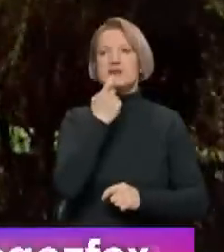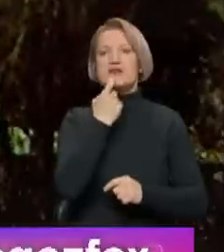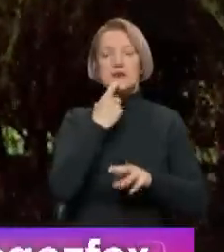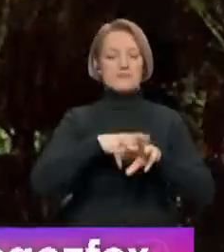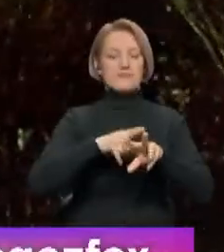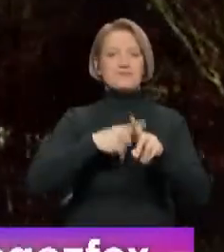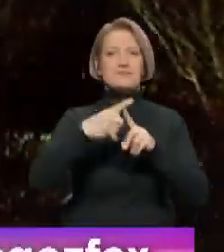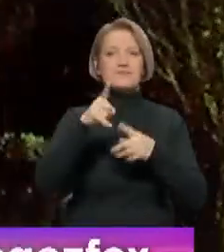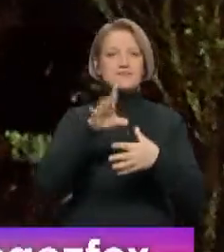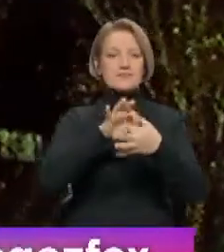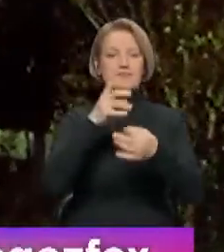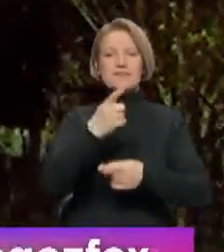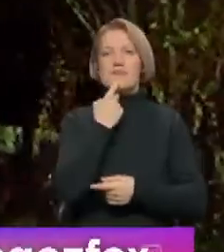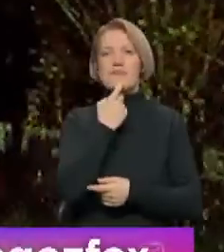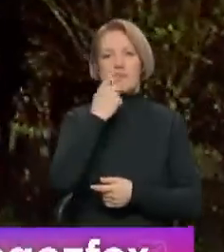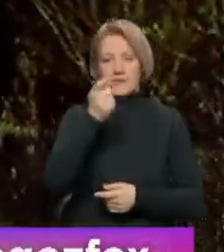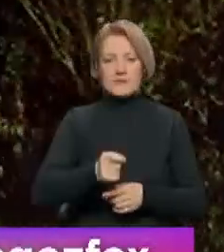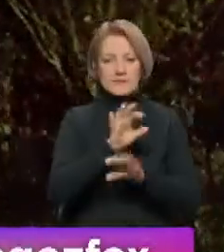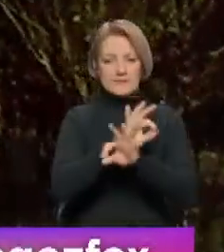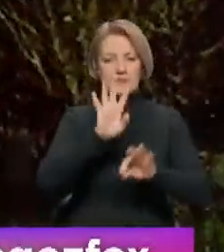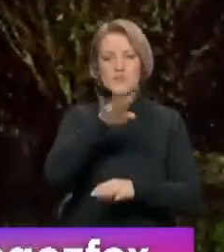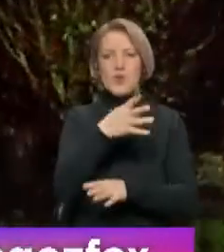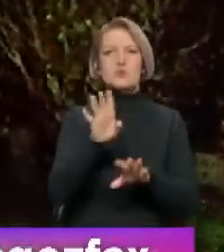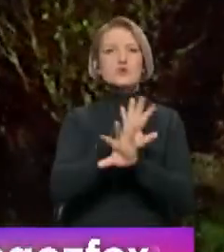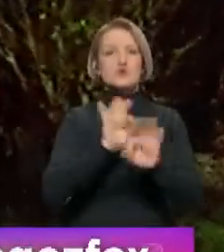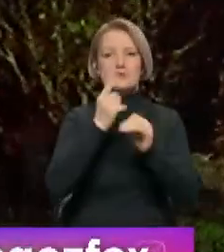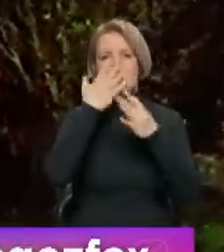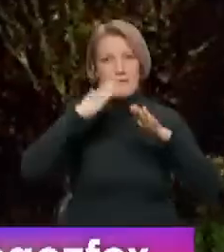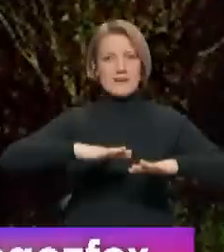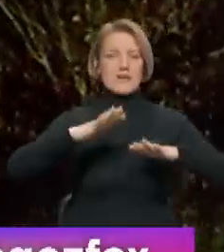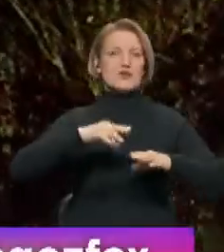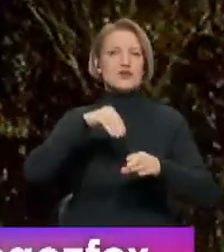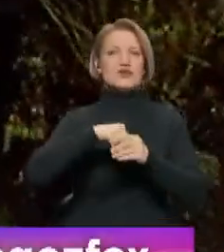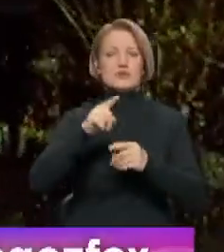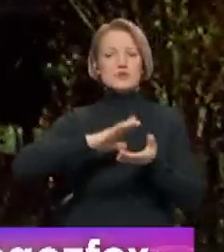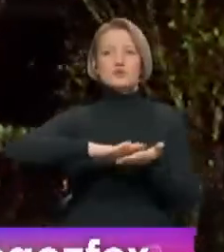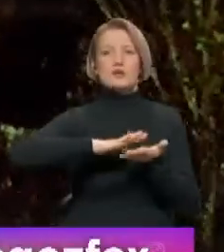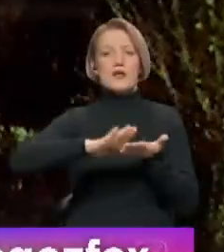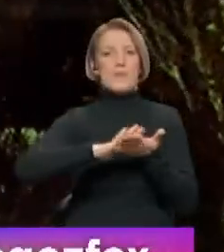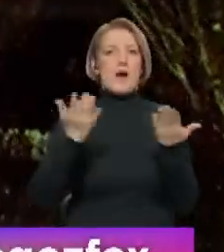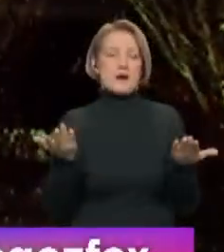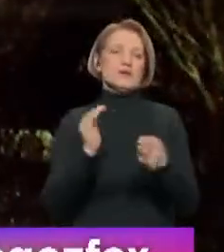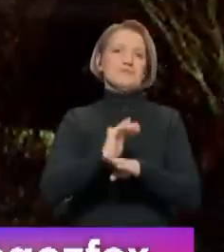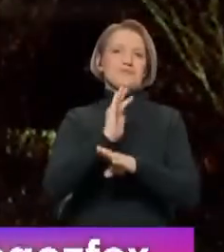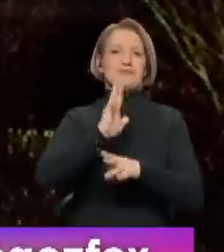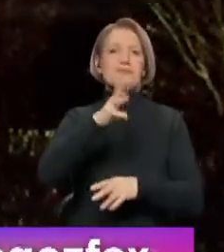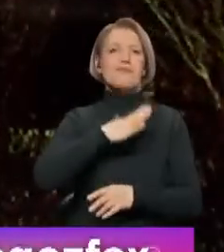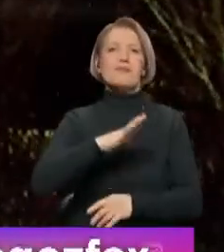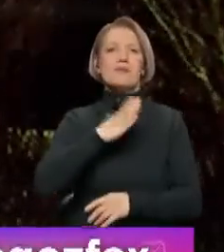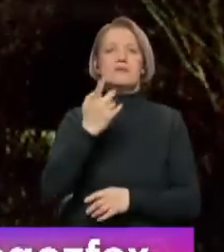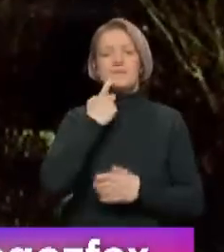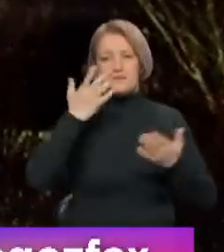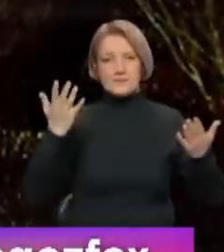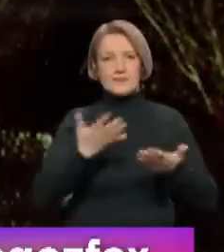yaşa takılanlar onlar şartsız ve formülüz bir beklenti içinde ve bu düzenlemenin de artık hayata istiyorlar